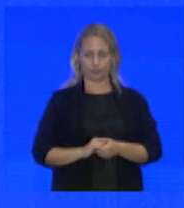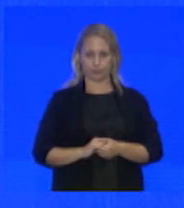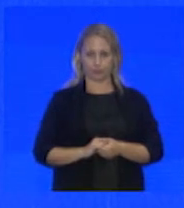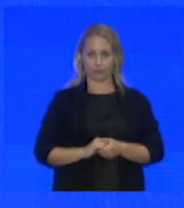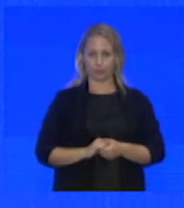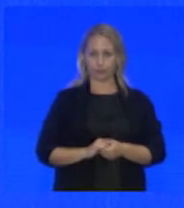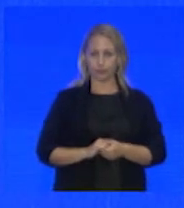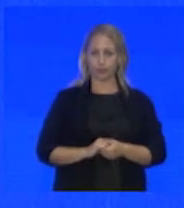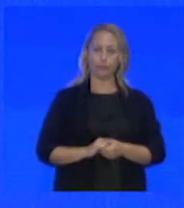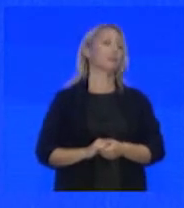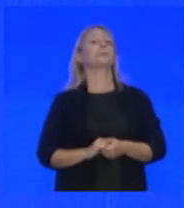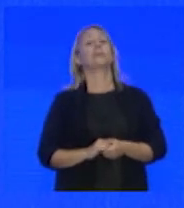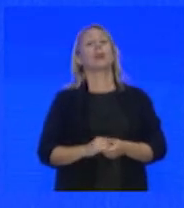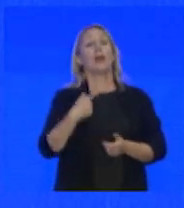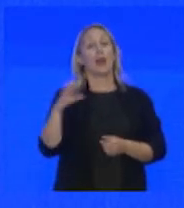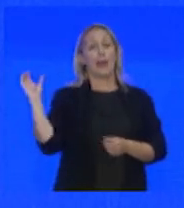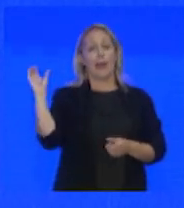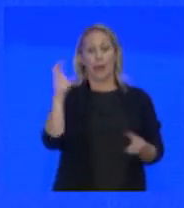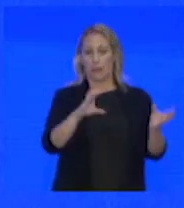Πεδίο δεύτερο, οι επενδύσεις.